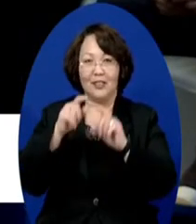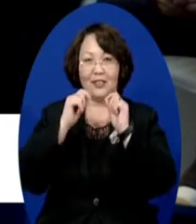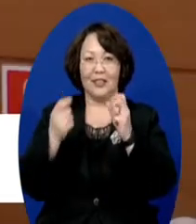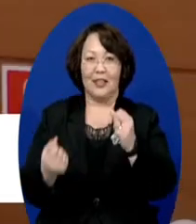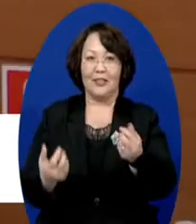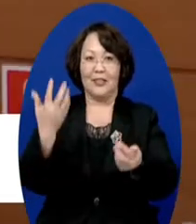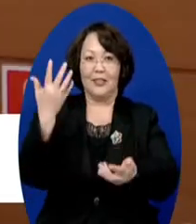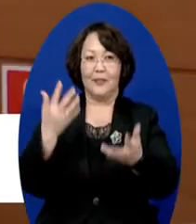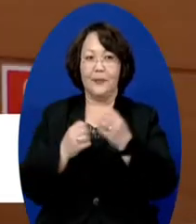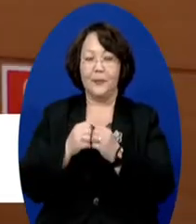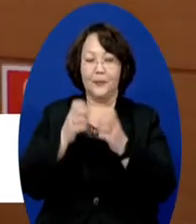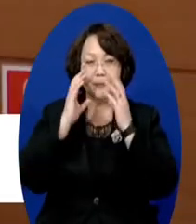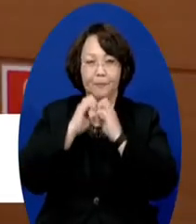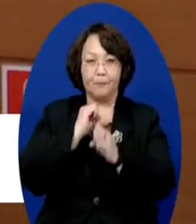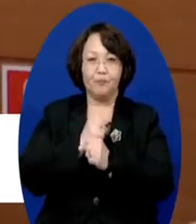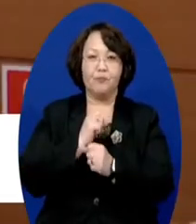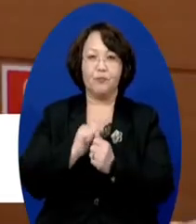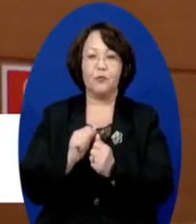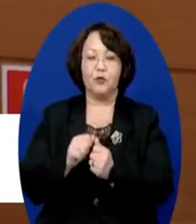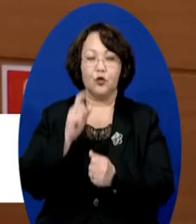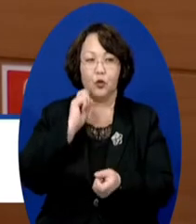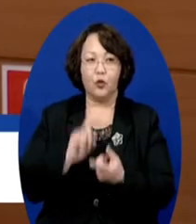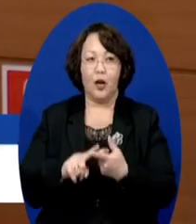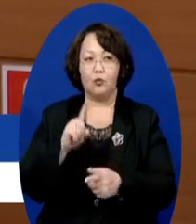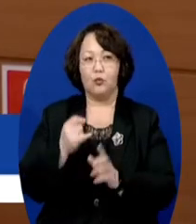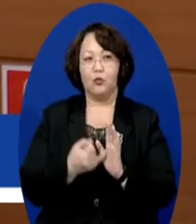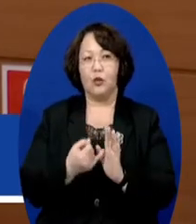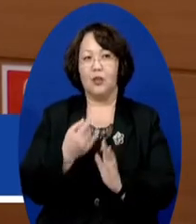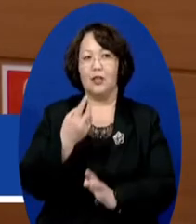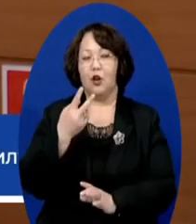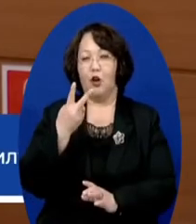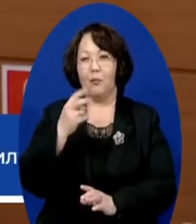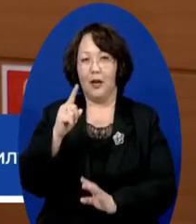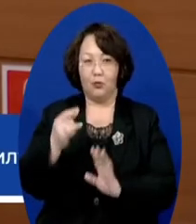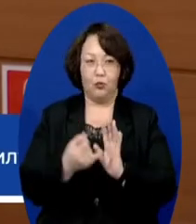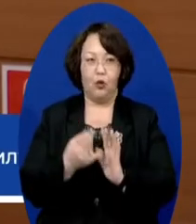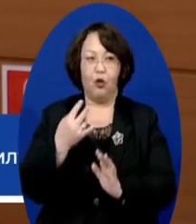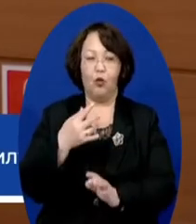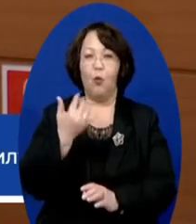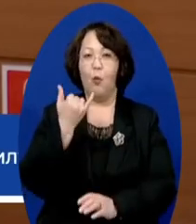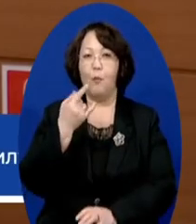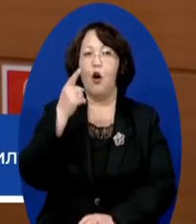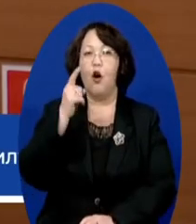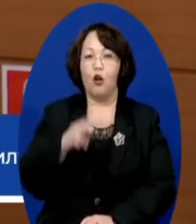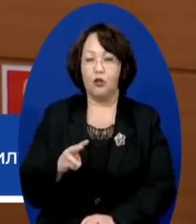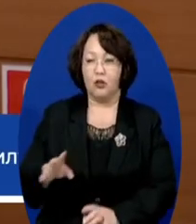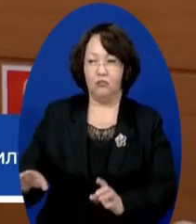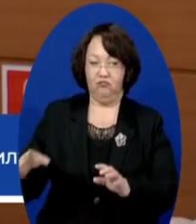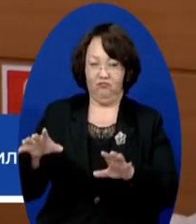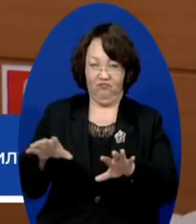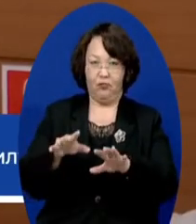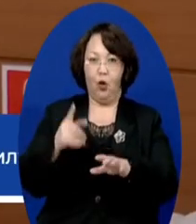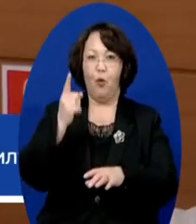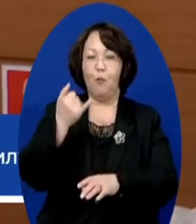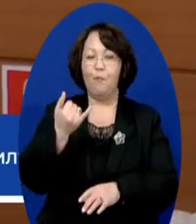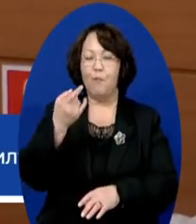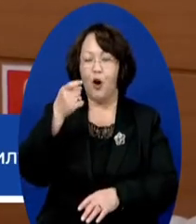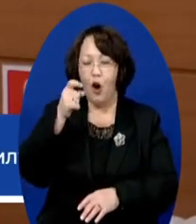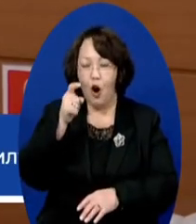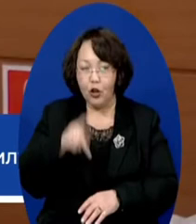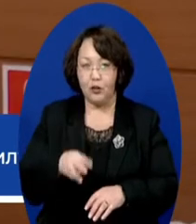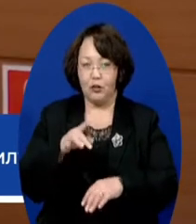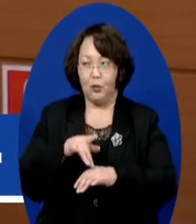байлаа. 16 онд нийслэл Улаанбаатар хотын ойн сангийн дороотлын хэмжээ гаргасан. За үүнд болохоор 37 мянган гаа